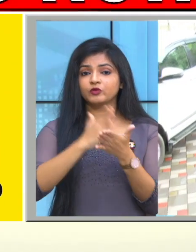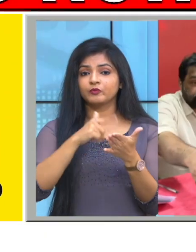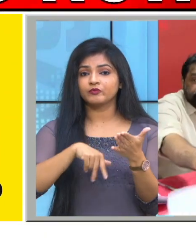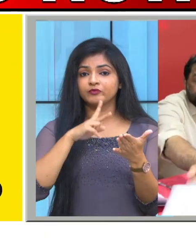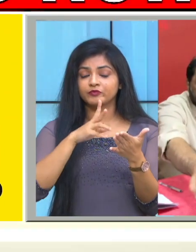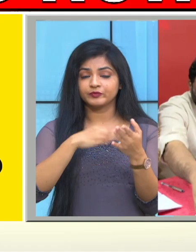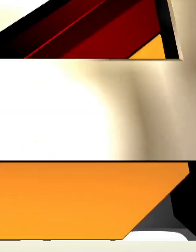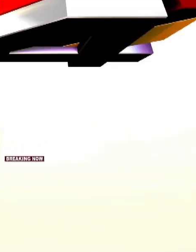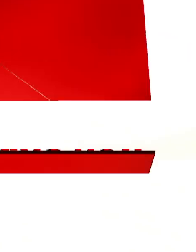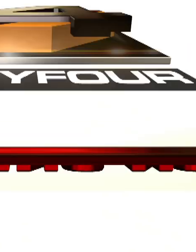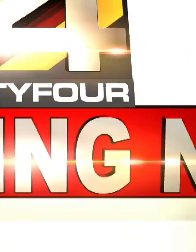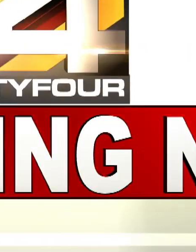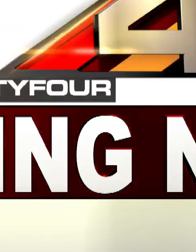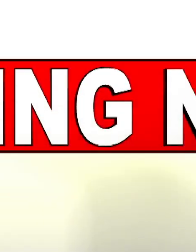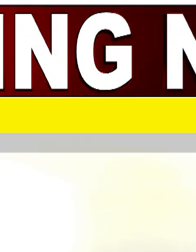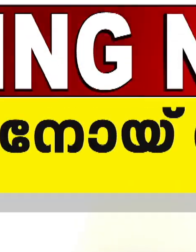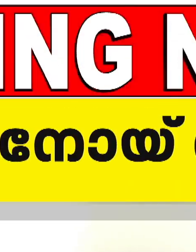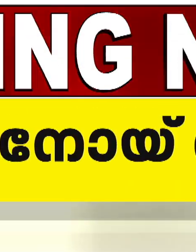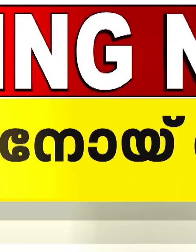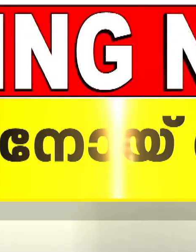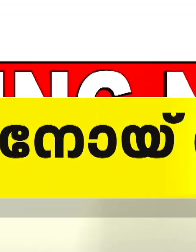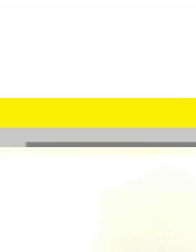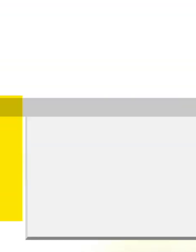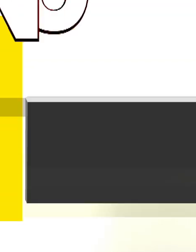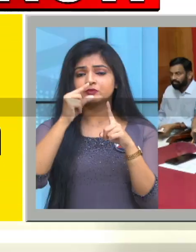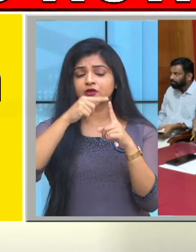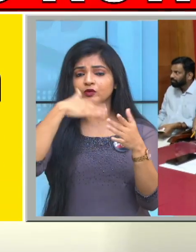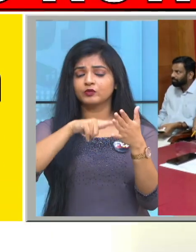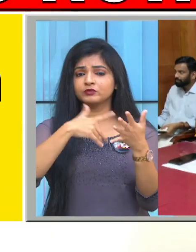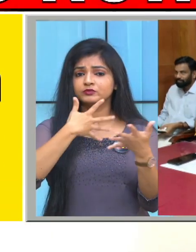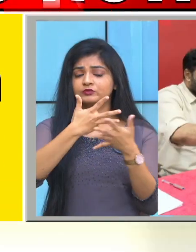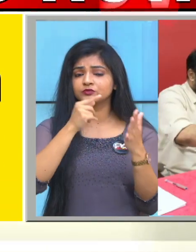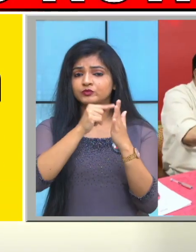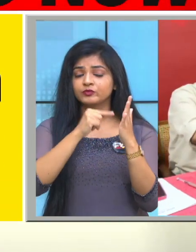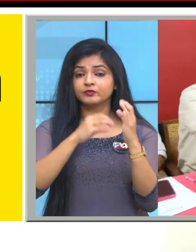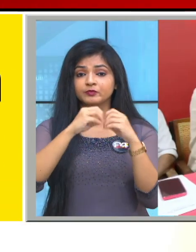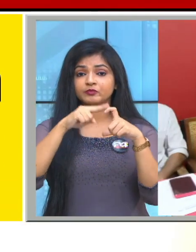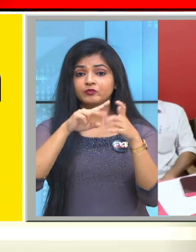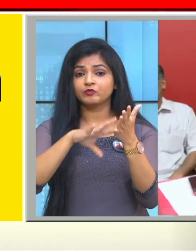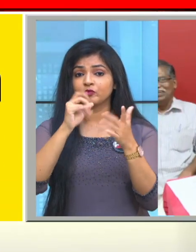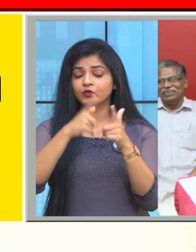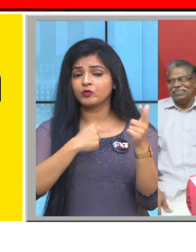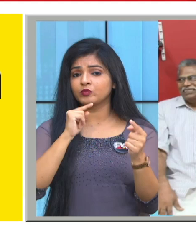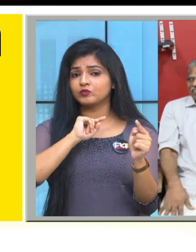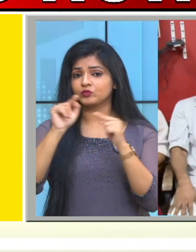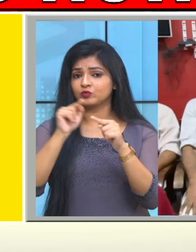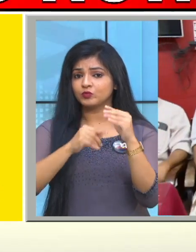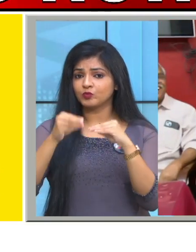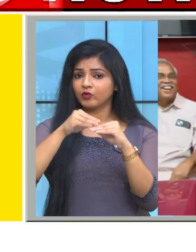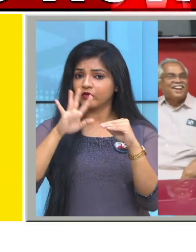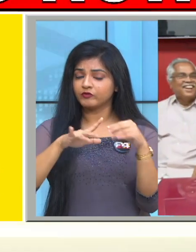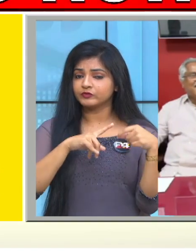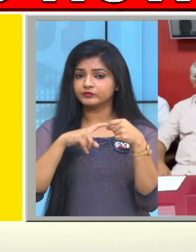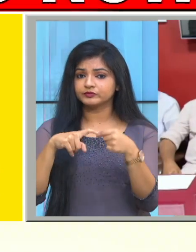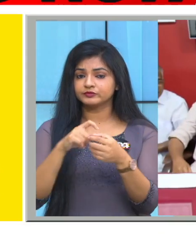തിരുവനന്തപുരത്ത് നിന്ന്. ഷഫീദ്, എന്താണ് CPIയിലെ ചർച്ചകൾ? ബിനോയ് വിശ്വത്തിനെതിരെയും വിമർശനമുയർന്നു. വിശദാംശങ്ങൾ എങ്ങനെ ഷഫീദ്? റിജിത്ത,